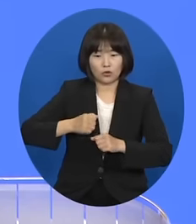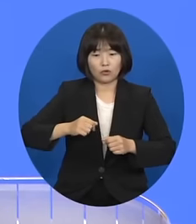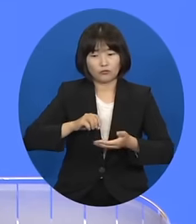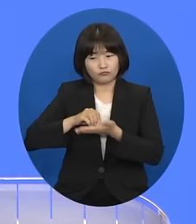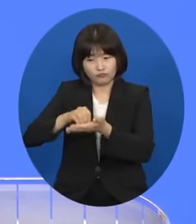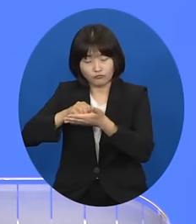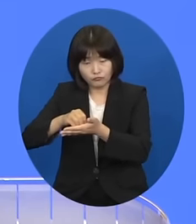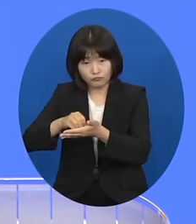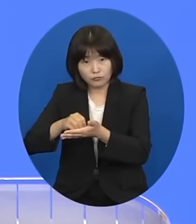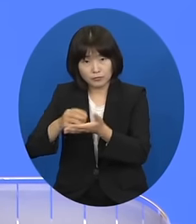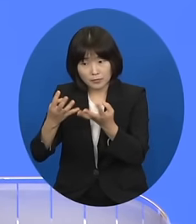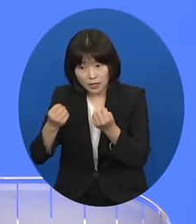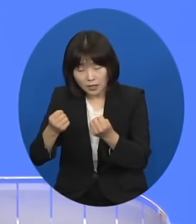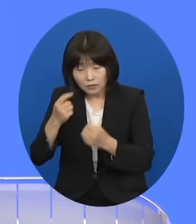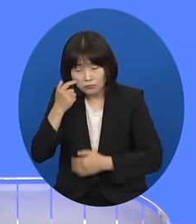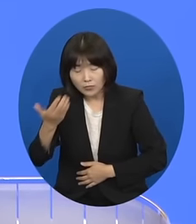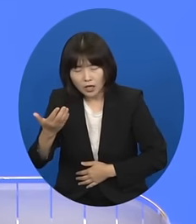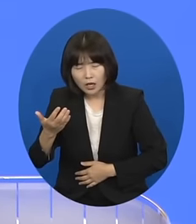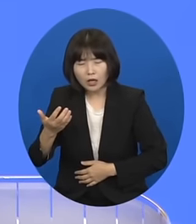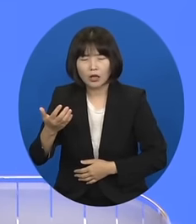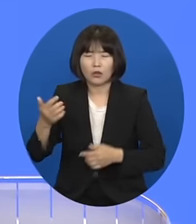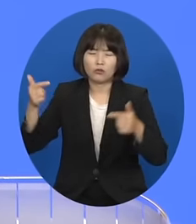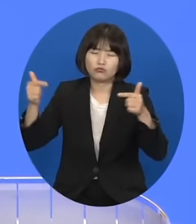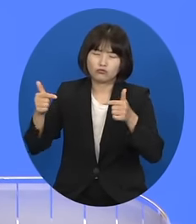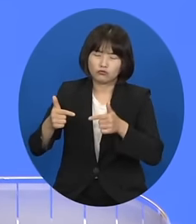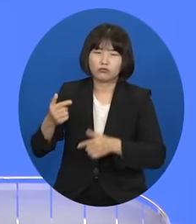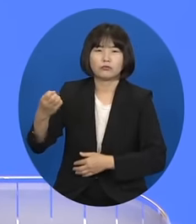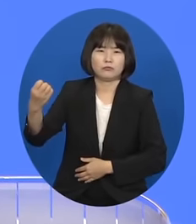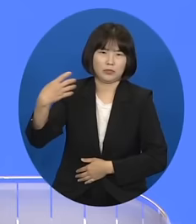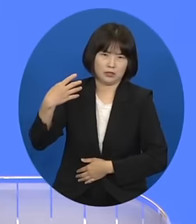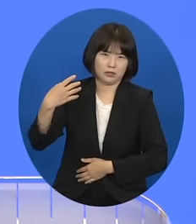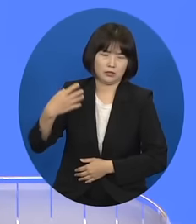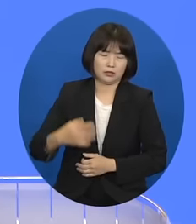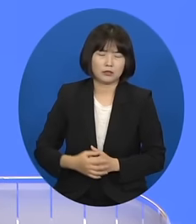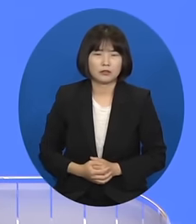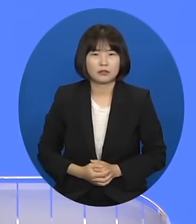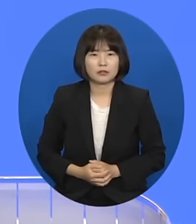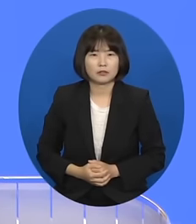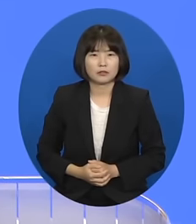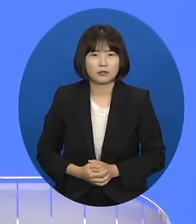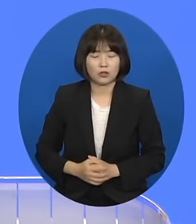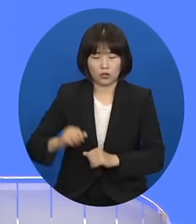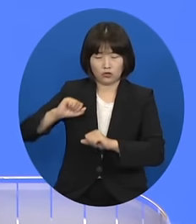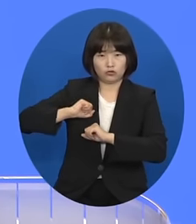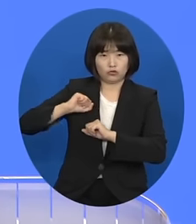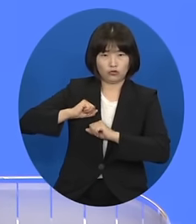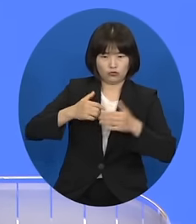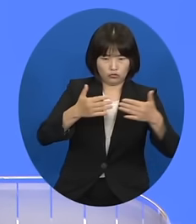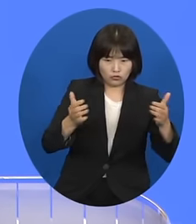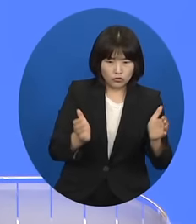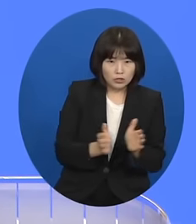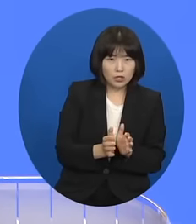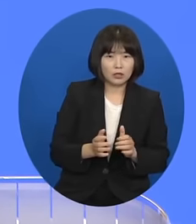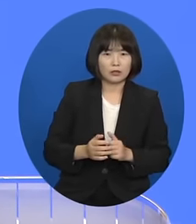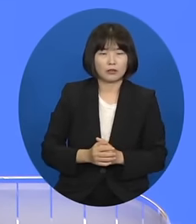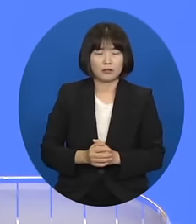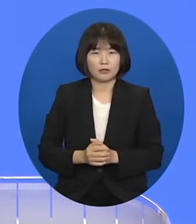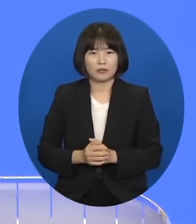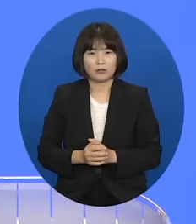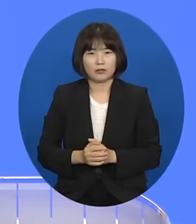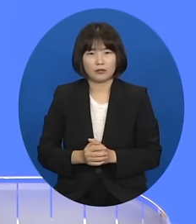매년 줄어든다는 거예요. 3만 4천 명은 올해는 들어왔지만 매년 줄어든다는 거예요. 군대가 줄고 있고 부대가 통합되고